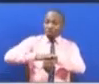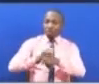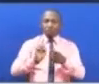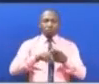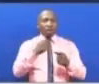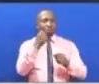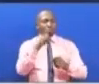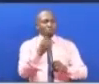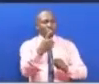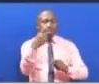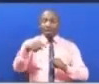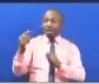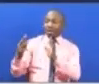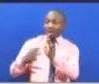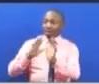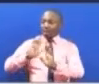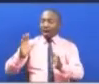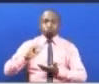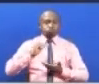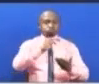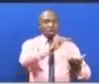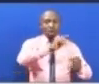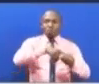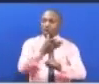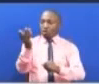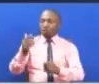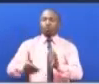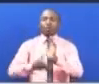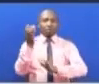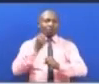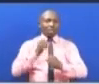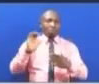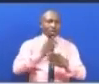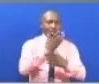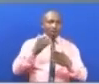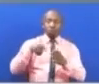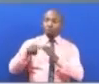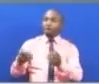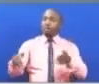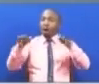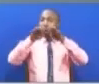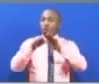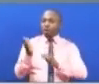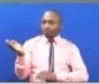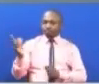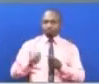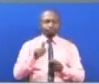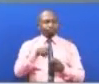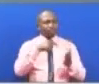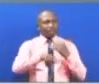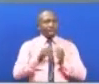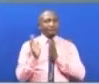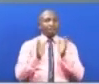1,800,000 tumeshapeleka. Kwa hiyo wakati wote tu tutafanya marekebisho yale kwenye yale makaburi. Liko kwenye mipango yetu.